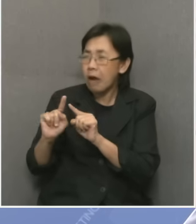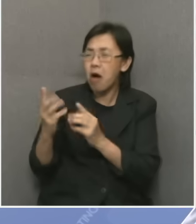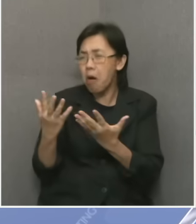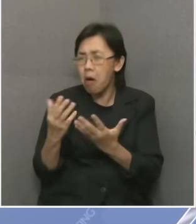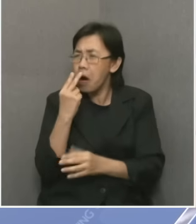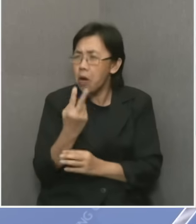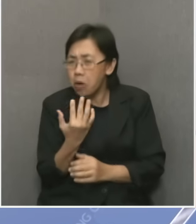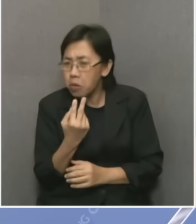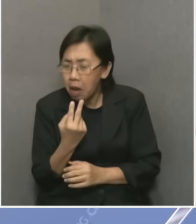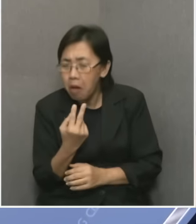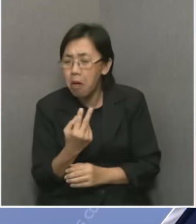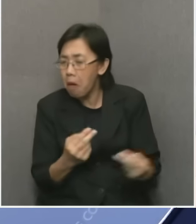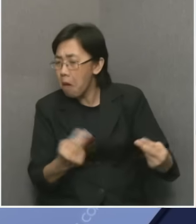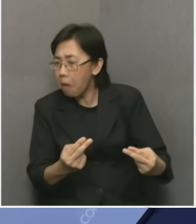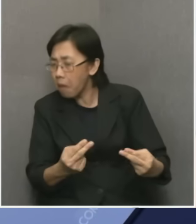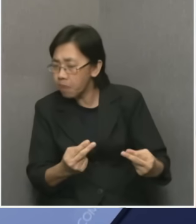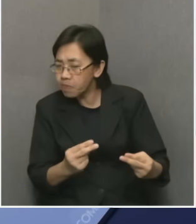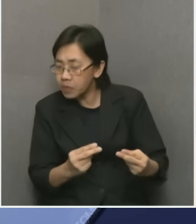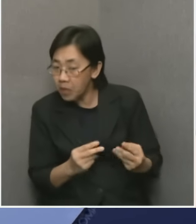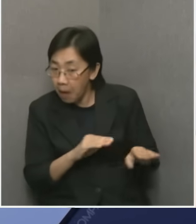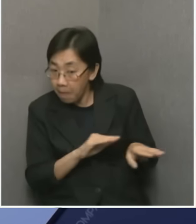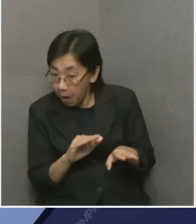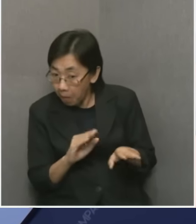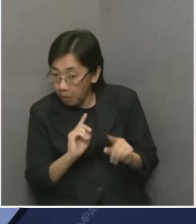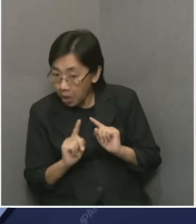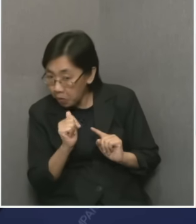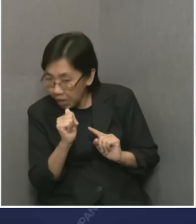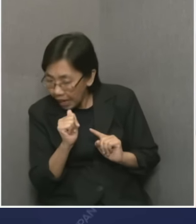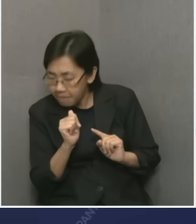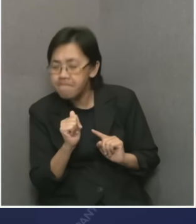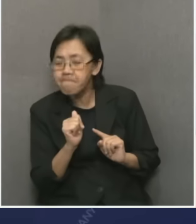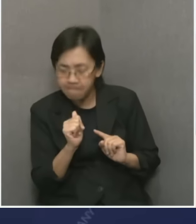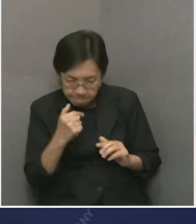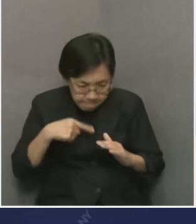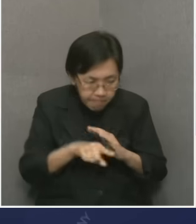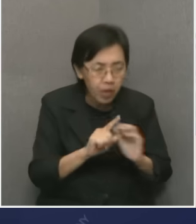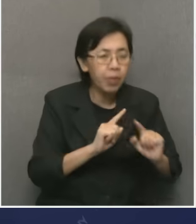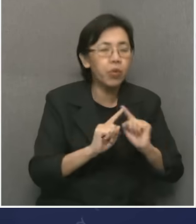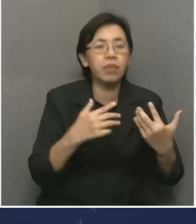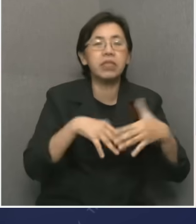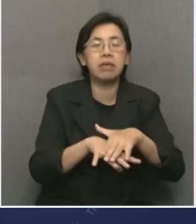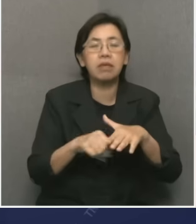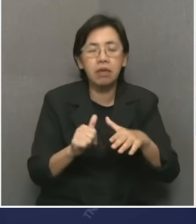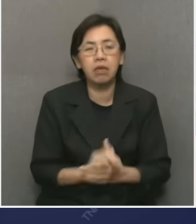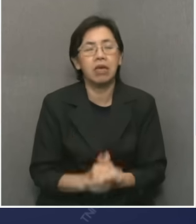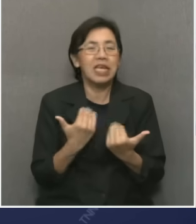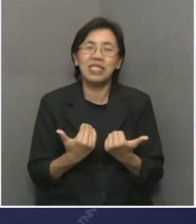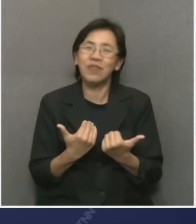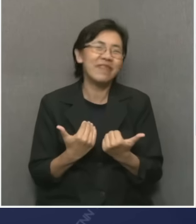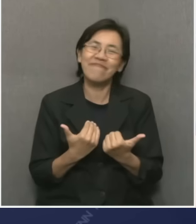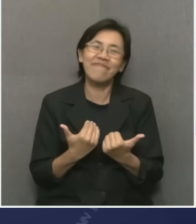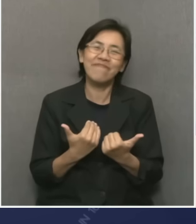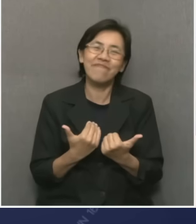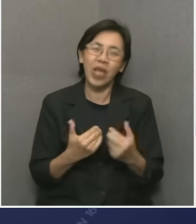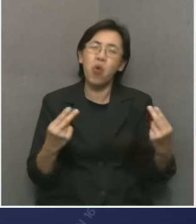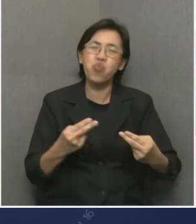หรือว่าเงื่อนไขมันสามารถที่จะทำให้ทั้งคู่เนี่ยตกลงกันได้นะครับแต่ว่าวันนี้เนี่ยยังไม่เห็นสัญญาณนั้